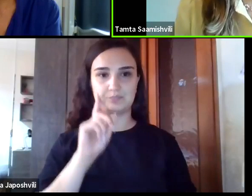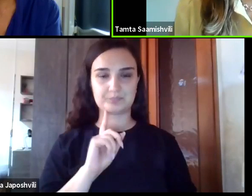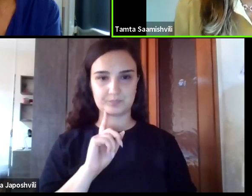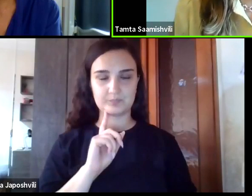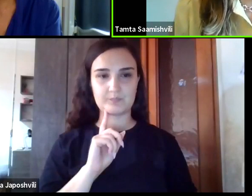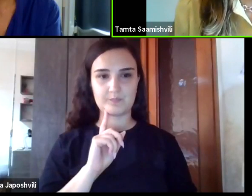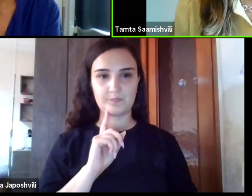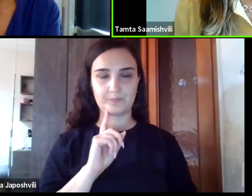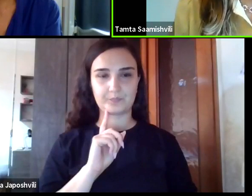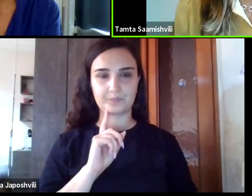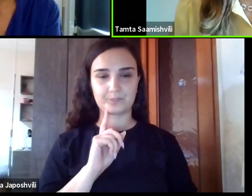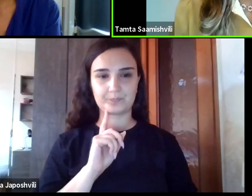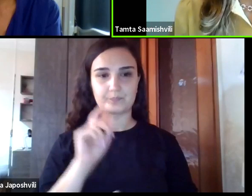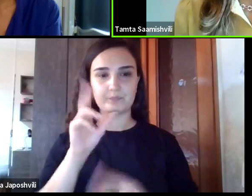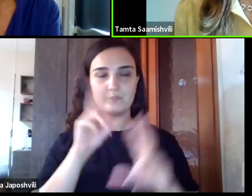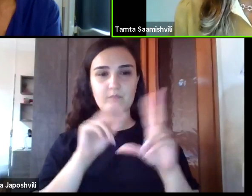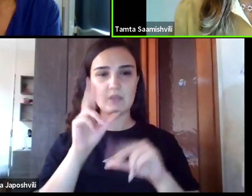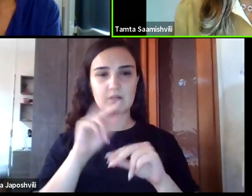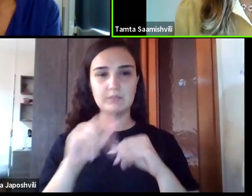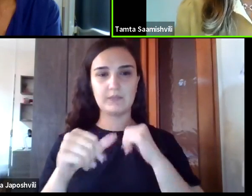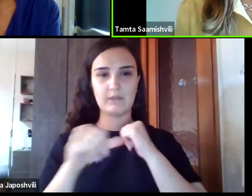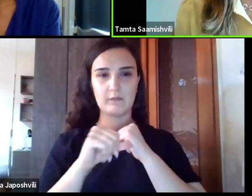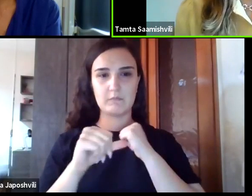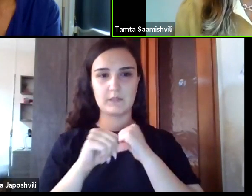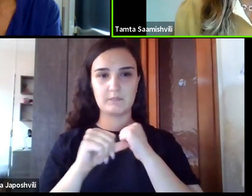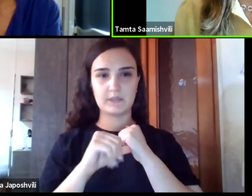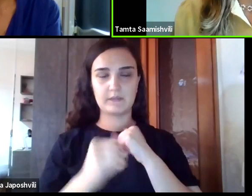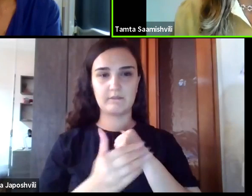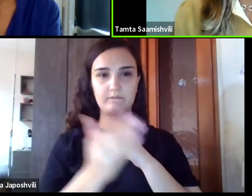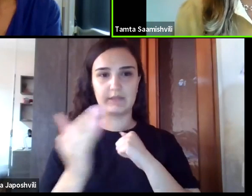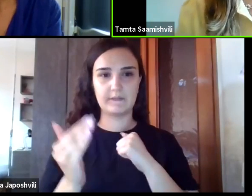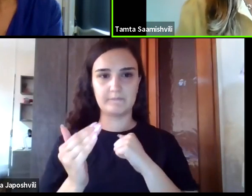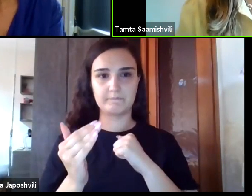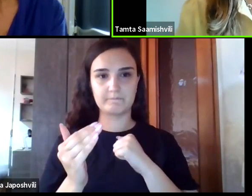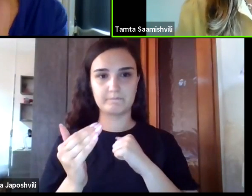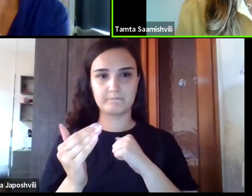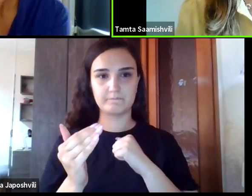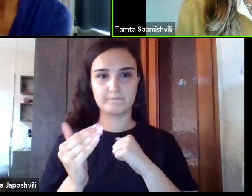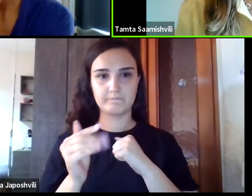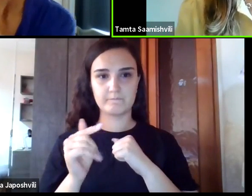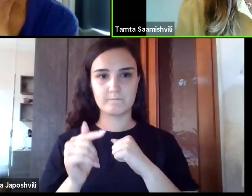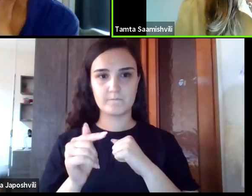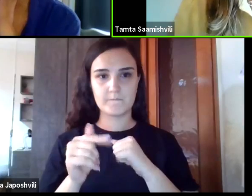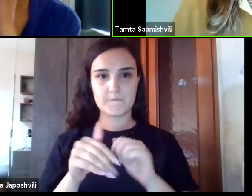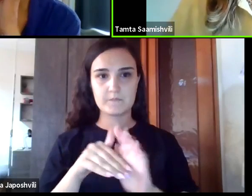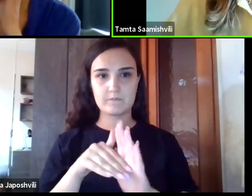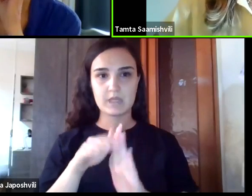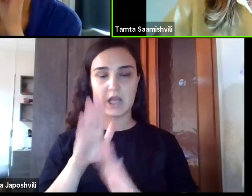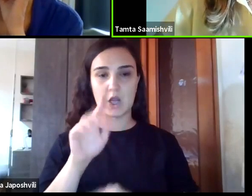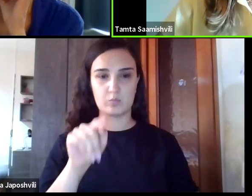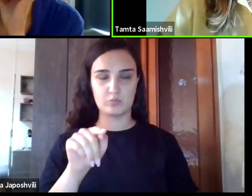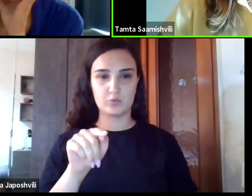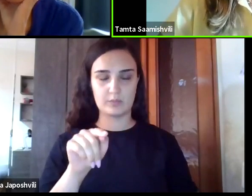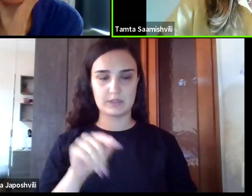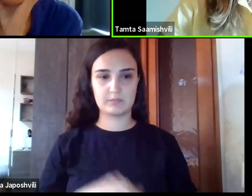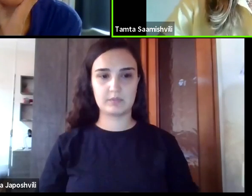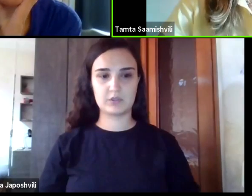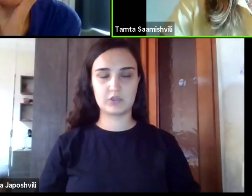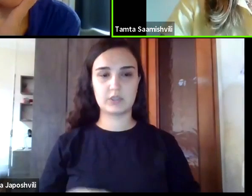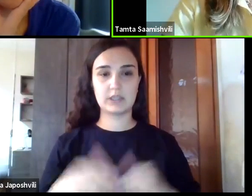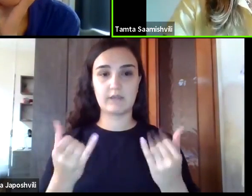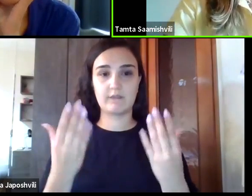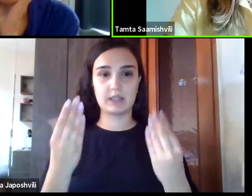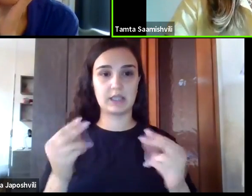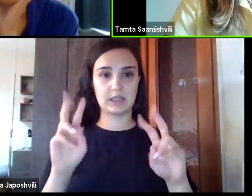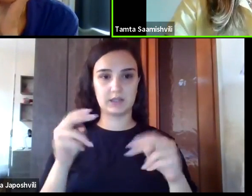და მაქსიმალურად ითვალისწინებს და გვეხმარება თქვენი უკავშირი აი ჩვენი პლატფორმის გაუმჯობესებაში. დღევანდელ